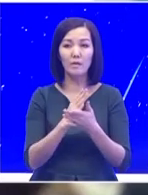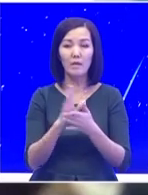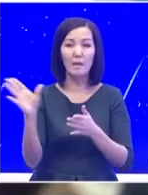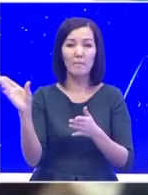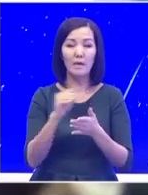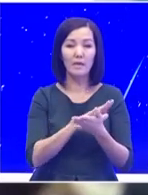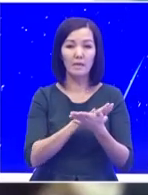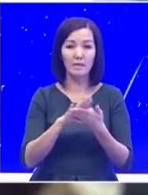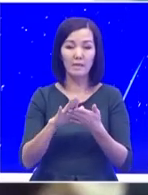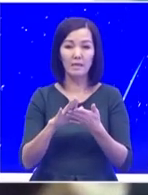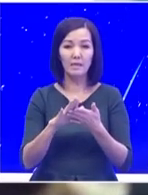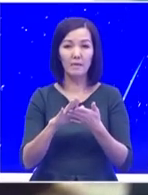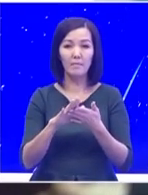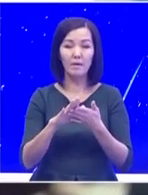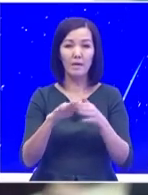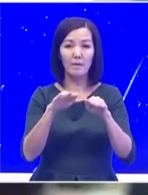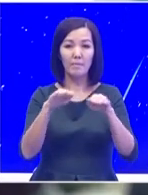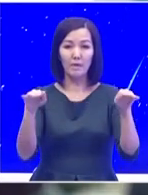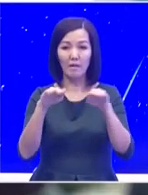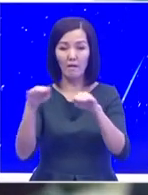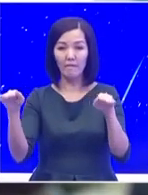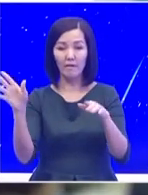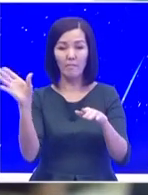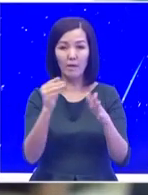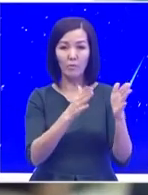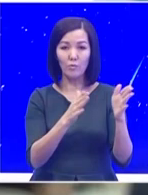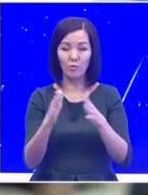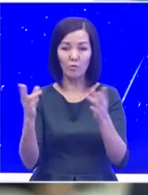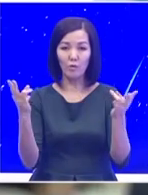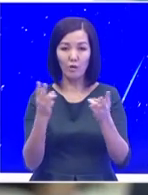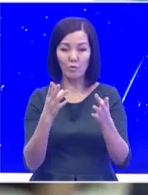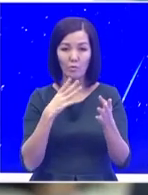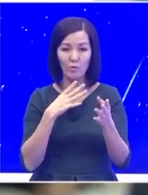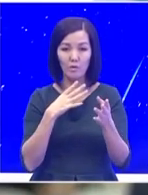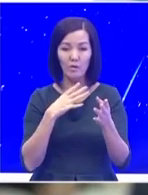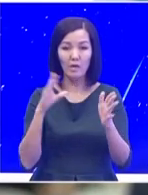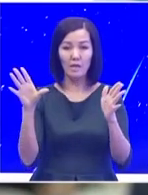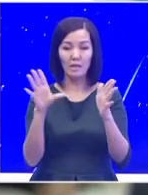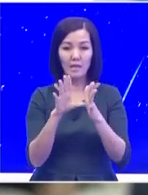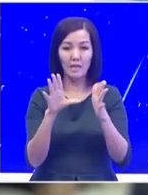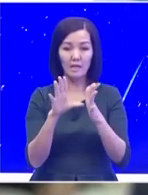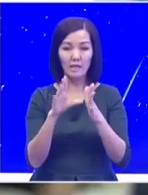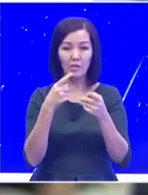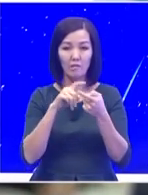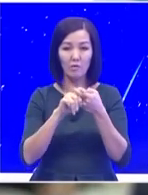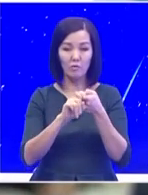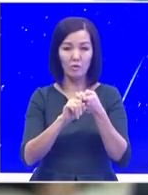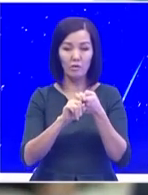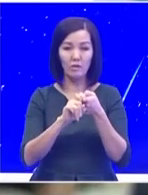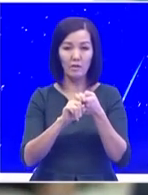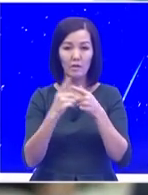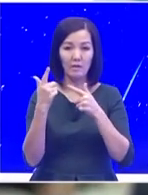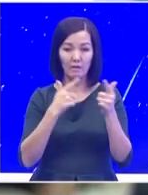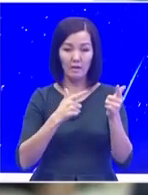тазартып, прилавкаларын бәрін орын-орына қойдық. Жаңағы свет электричествосын бәрін тартып,